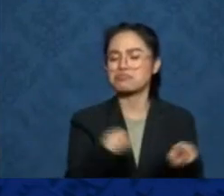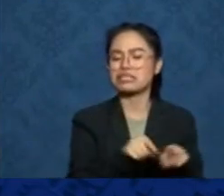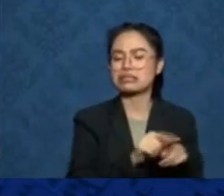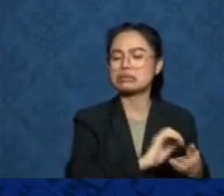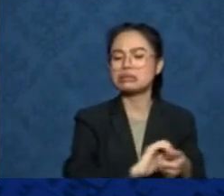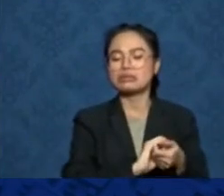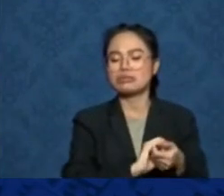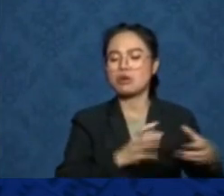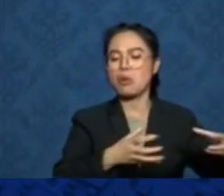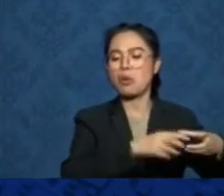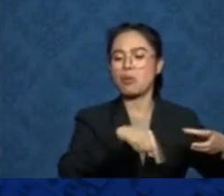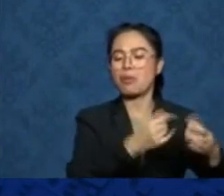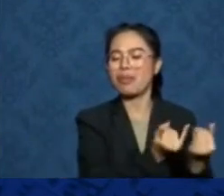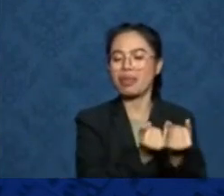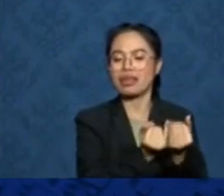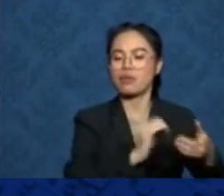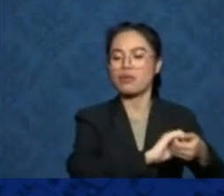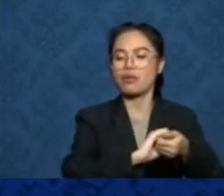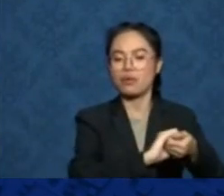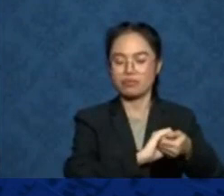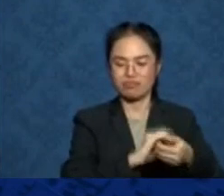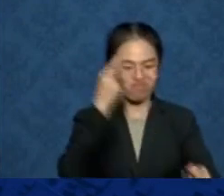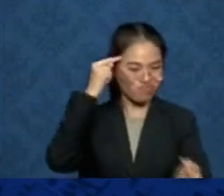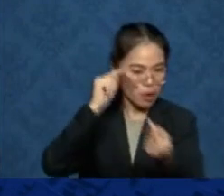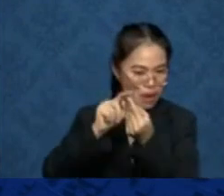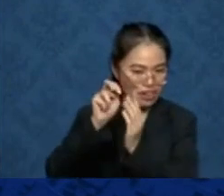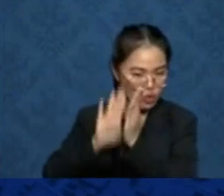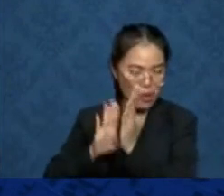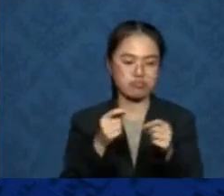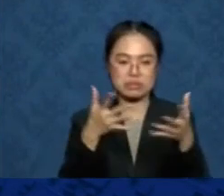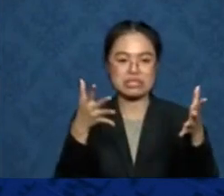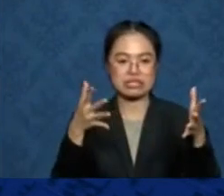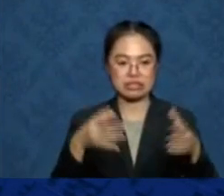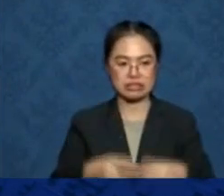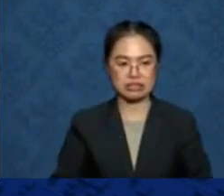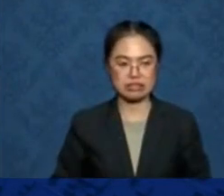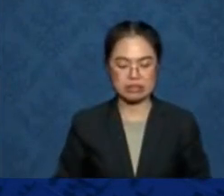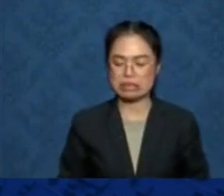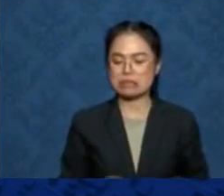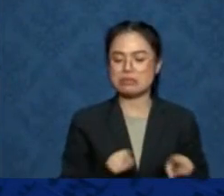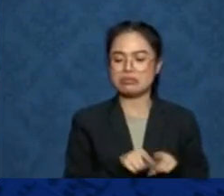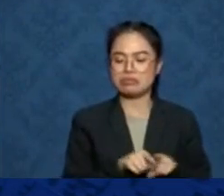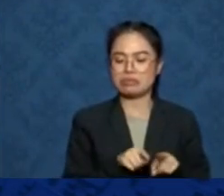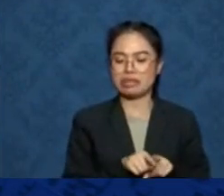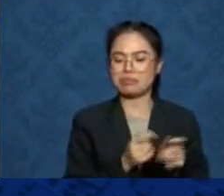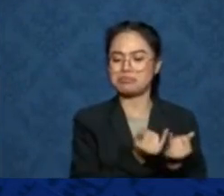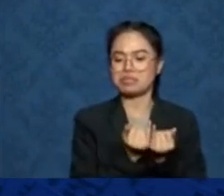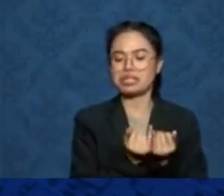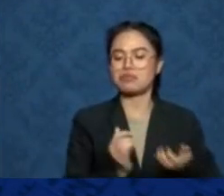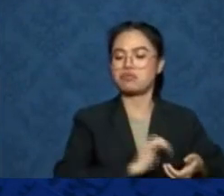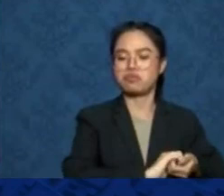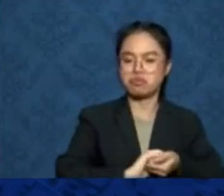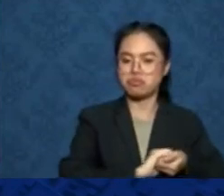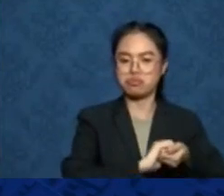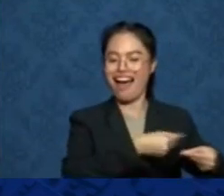วาระเป้าหมายทางนโยบายที่จะขับเคลื่อนร่วมกันเป็นการรวมการเฉพาะกิจเพื่อแ